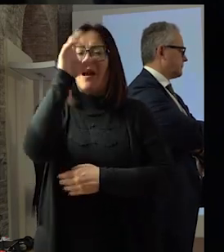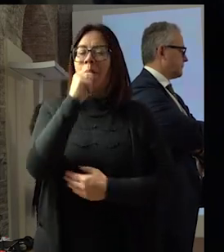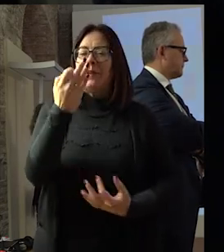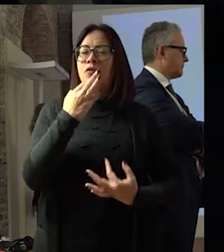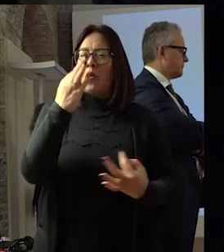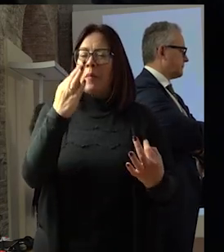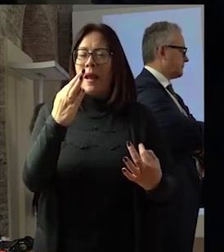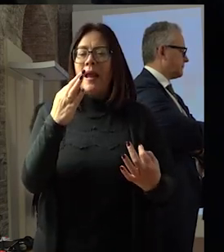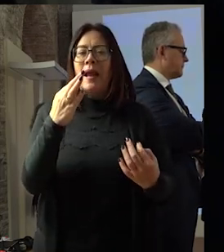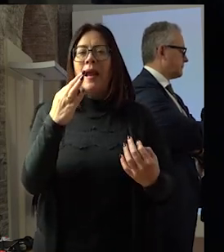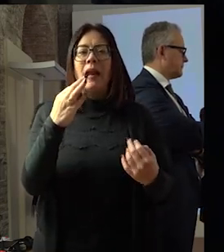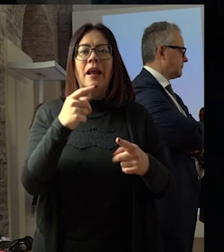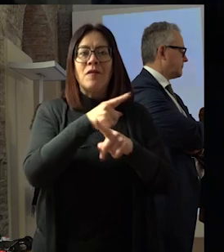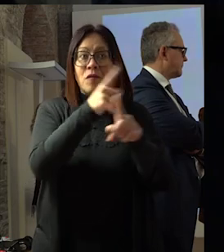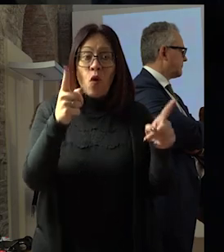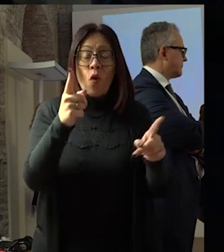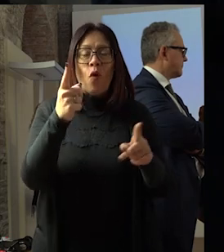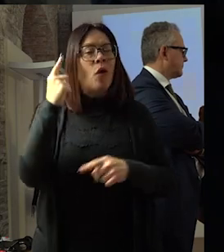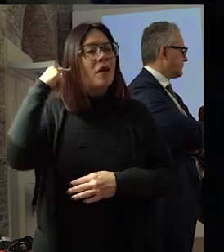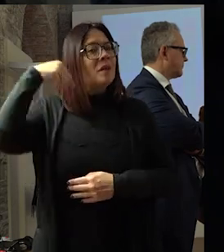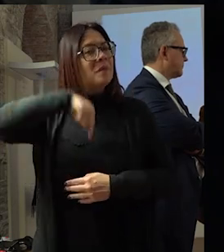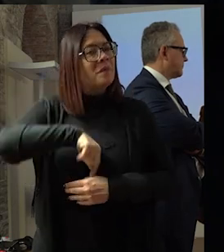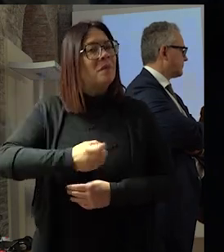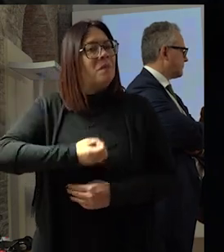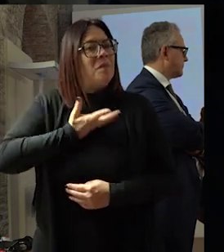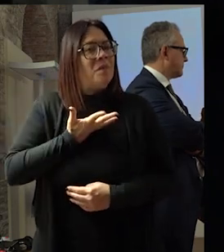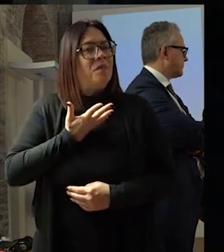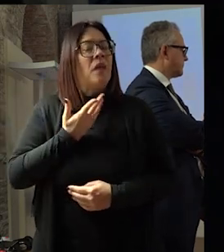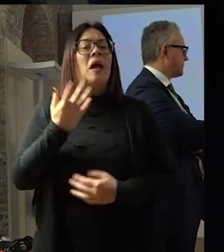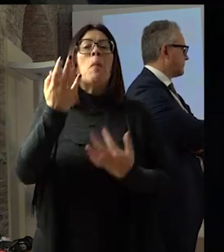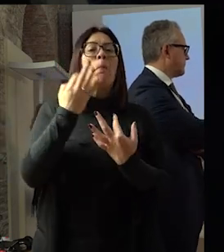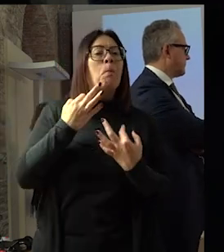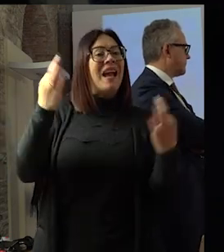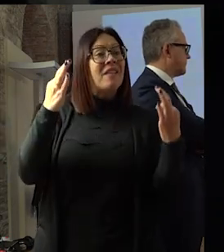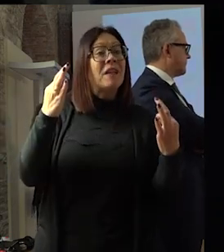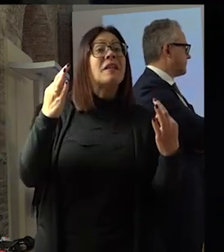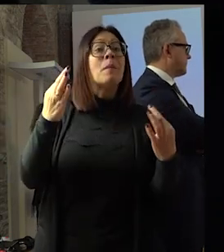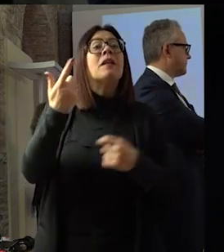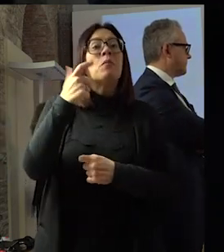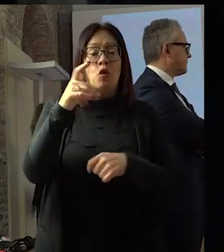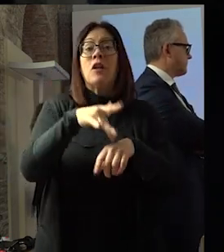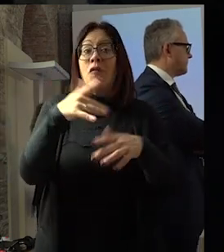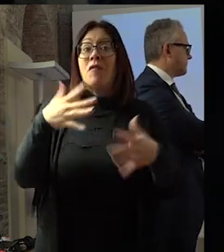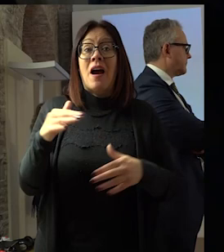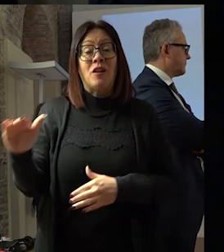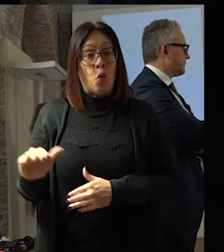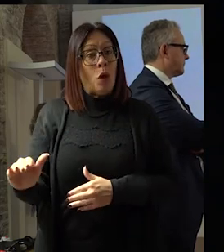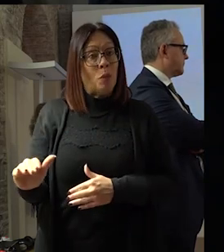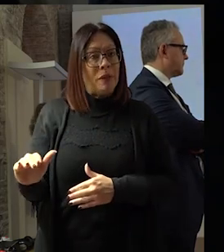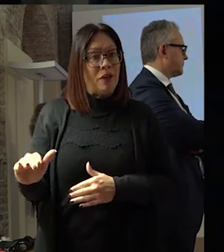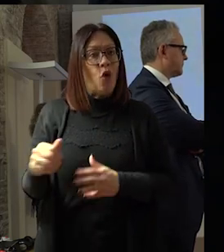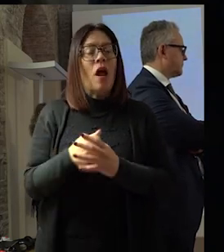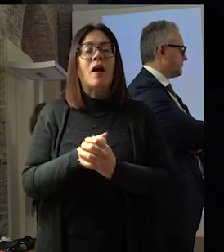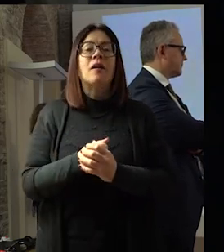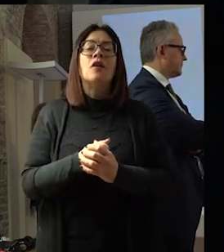voi riuscite a provare. Scusatemi se dico perfettamente, ma perché l'ho vissuto quando ero piccola, e che quindi quando